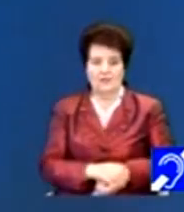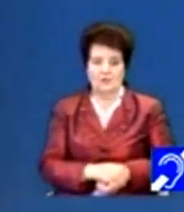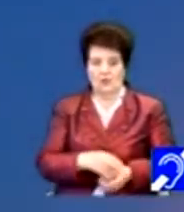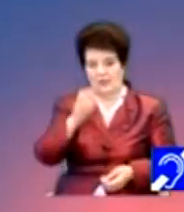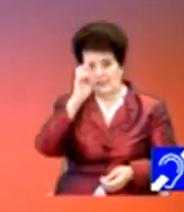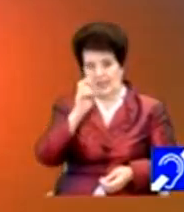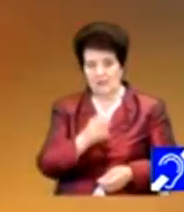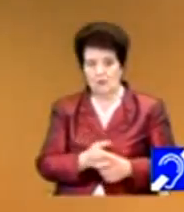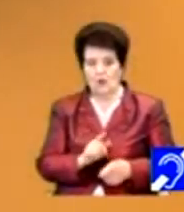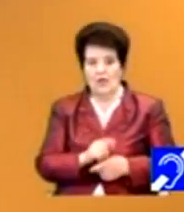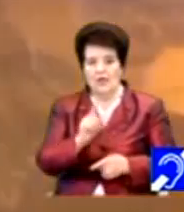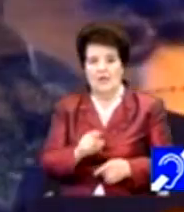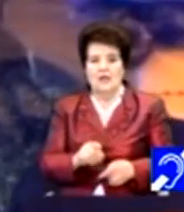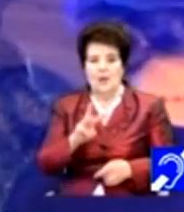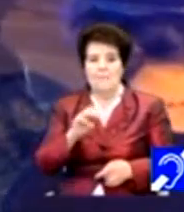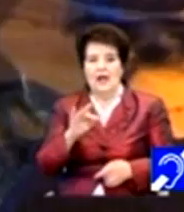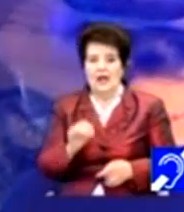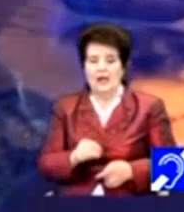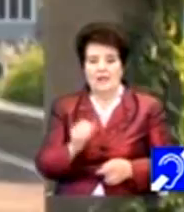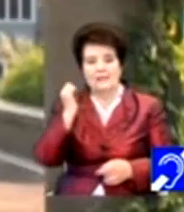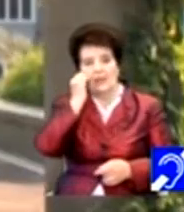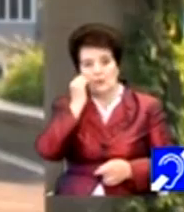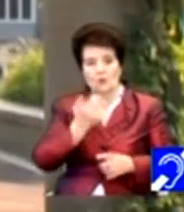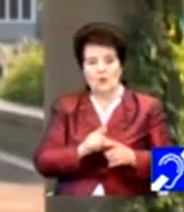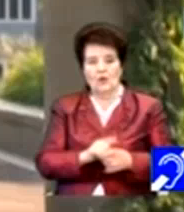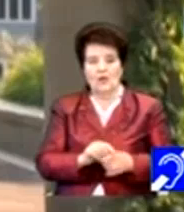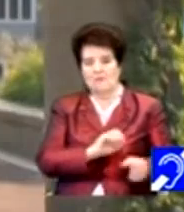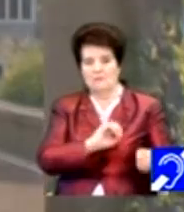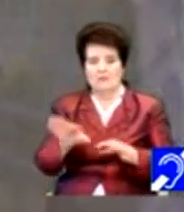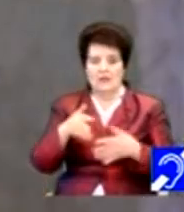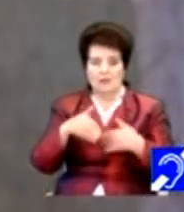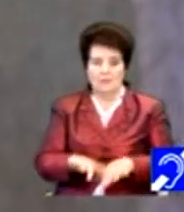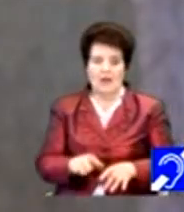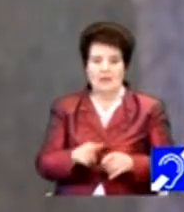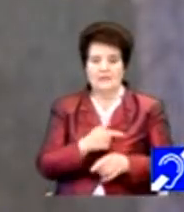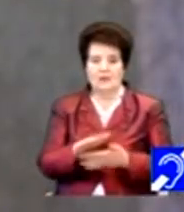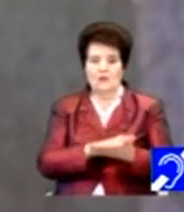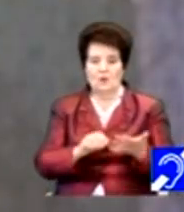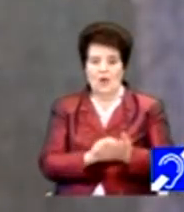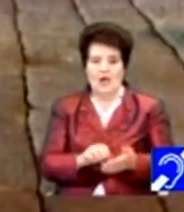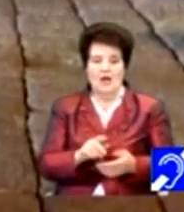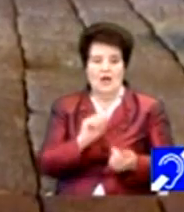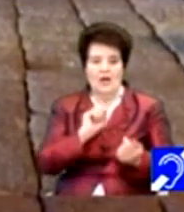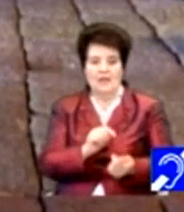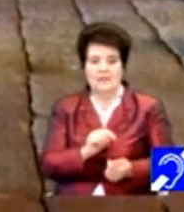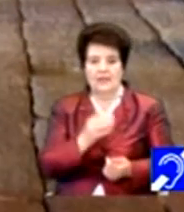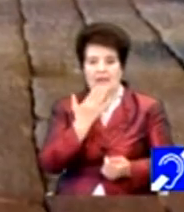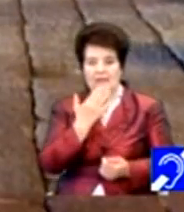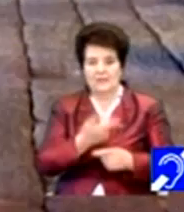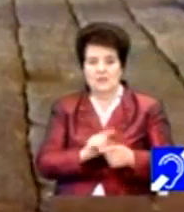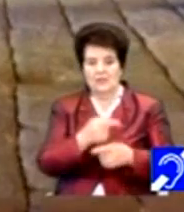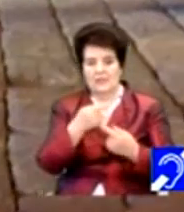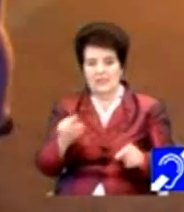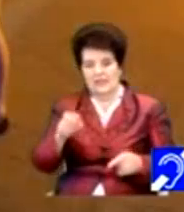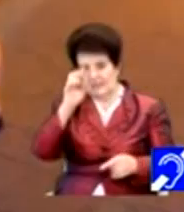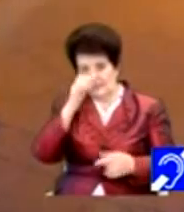Statui decapitate și aruncate în mare ori incendiate. Este noua formă de protest la care recurg demonstranții antirasism din Statele Unite, dar și din alte